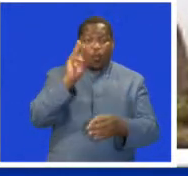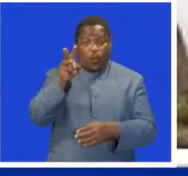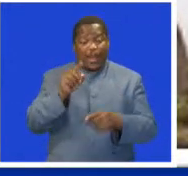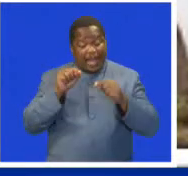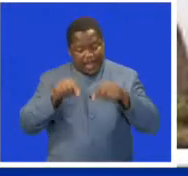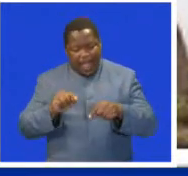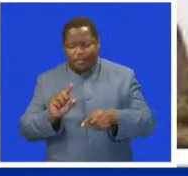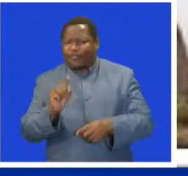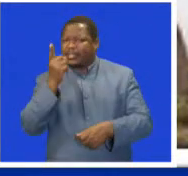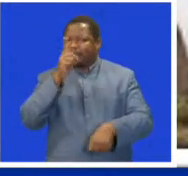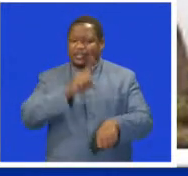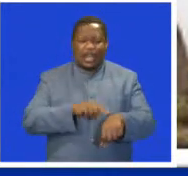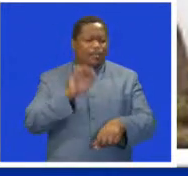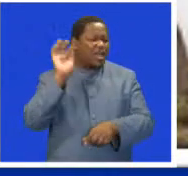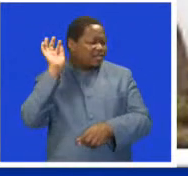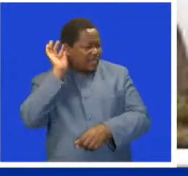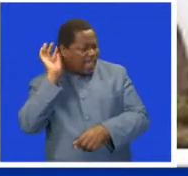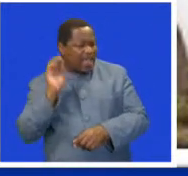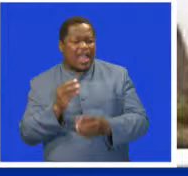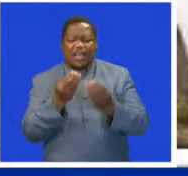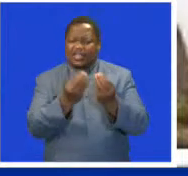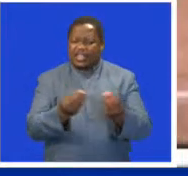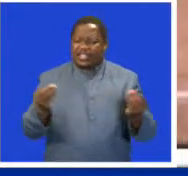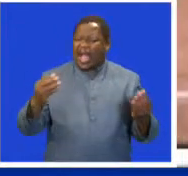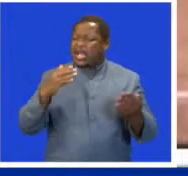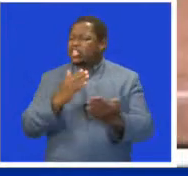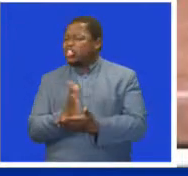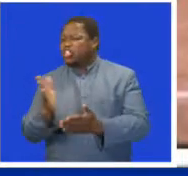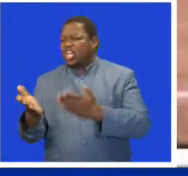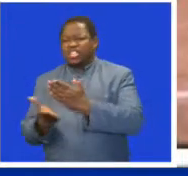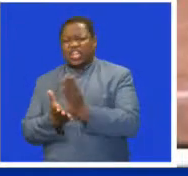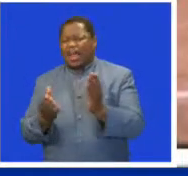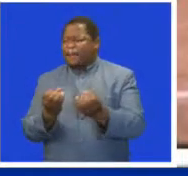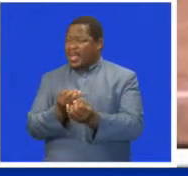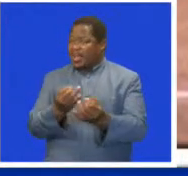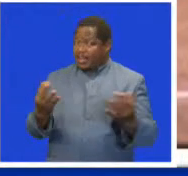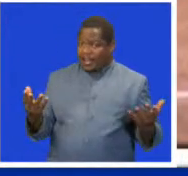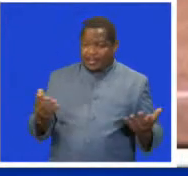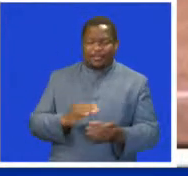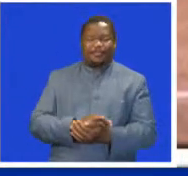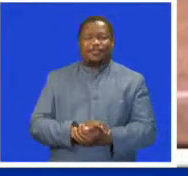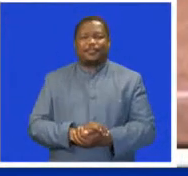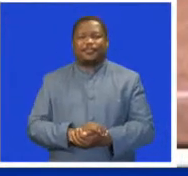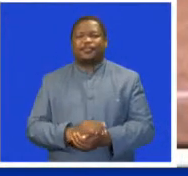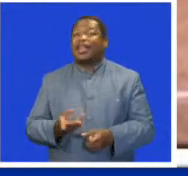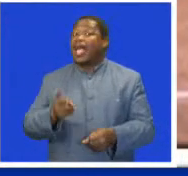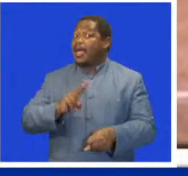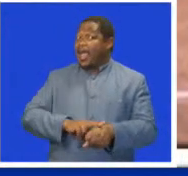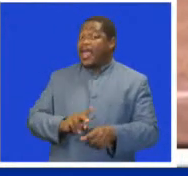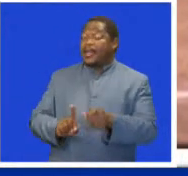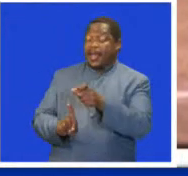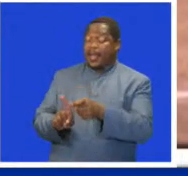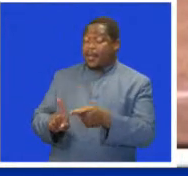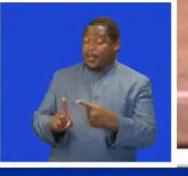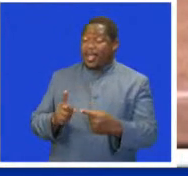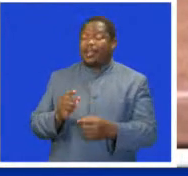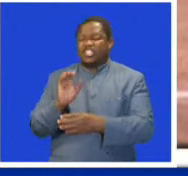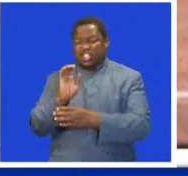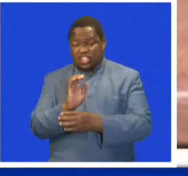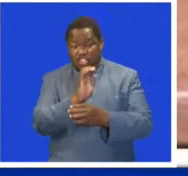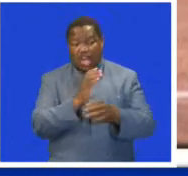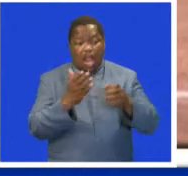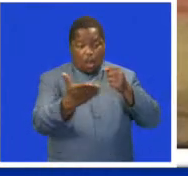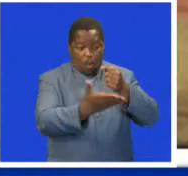kunemonakalo lokanje singeke sikuvumele Simelane uchubekile wathi ucela ukuthi imimango ibabambise